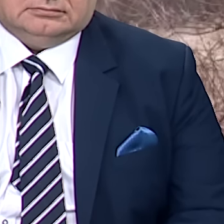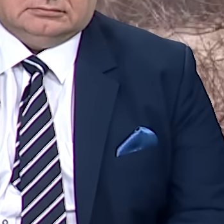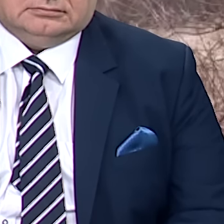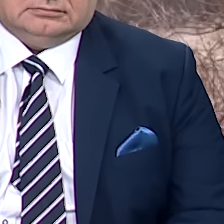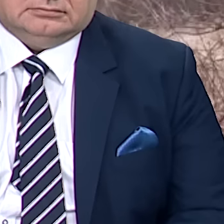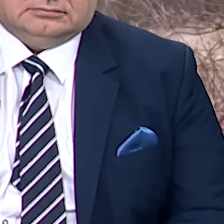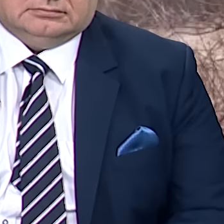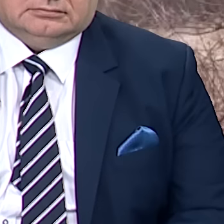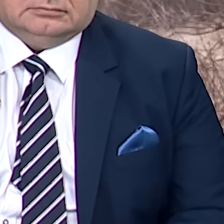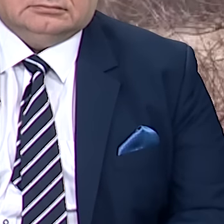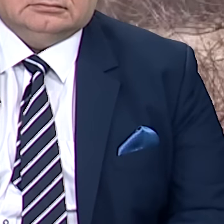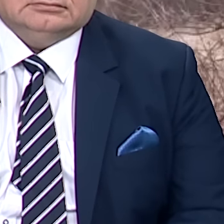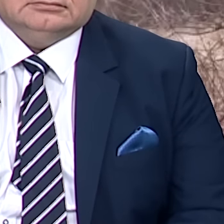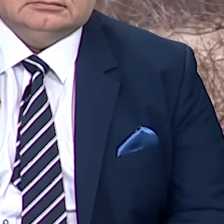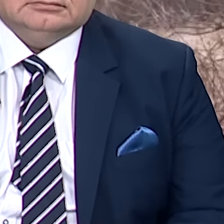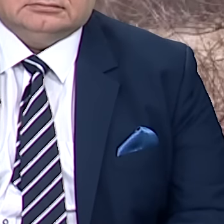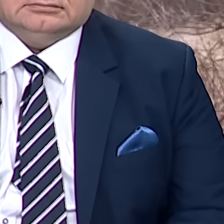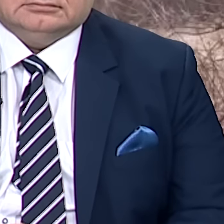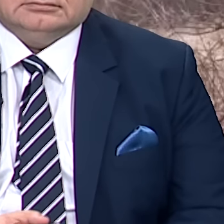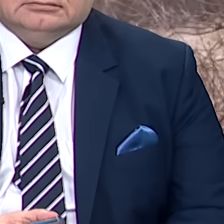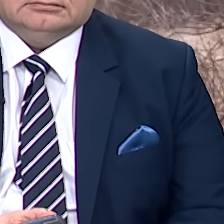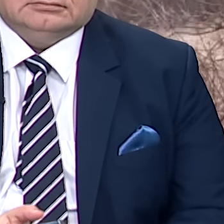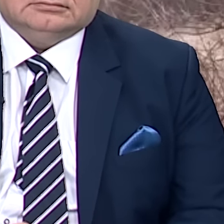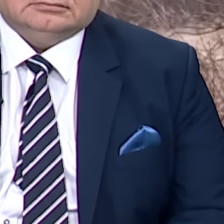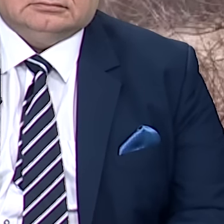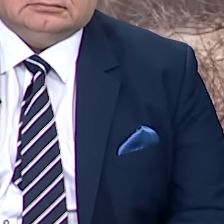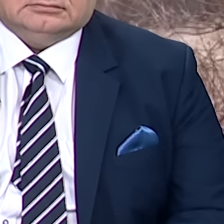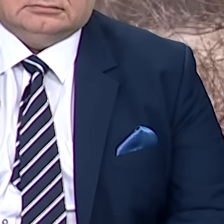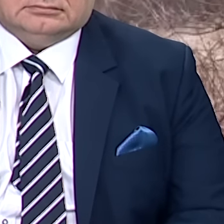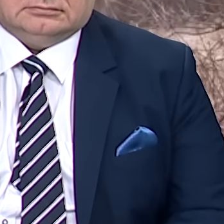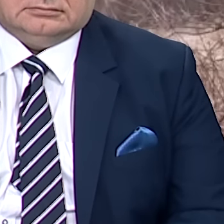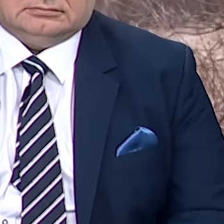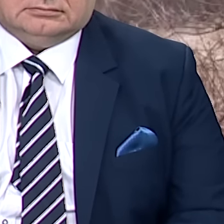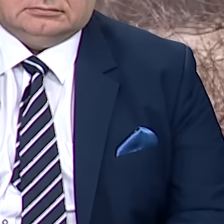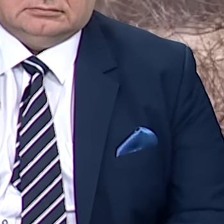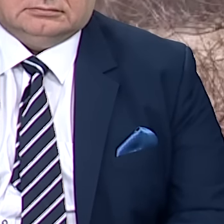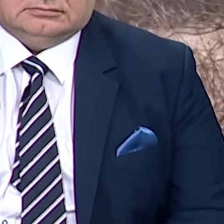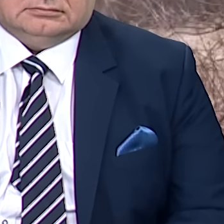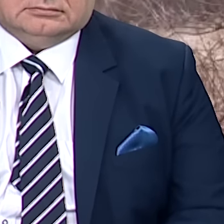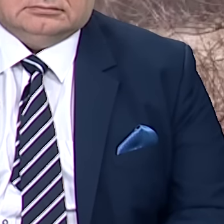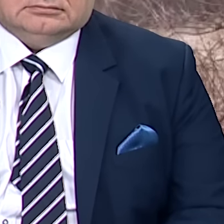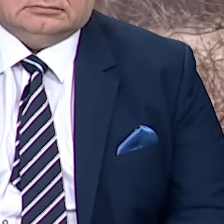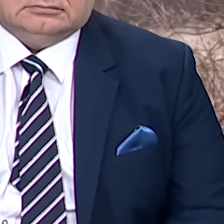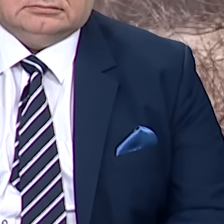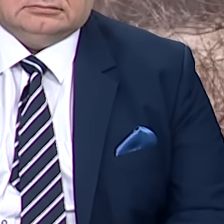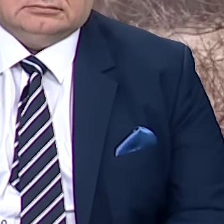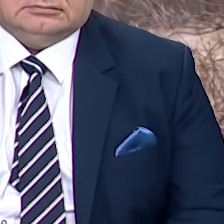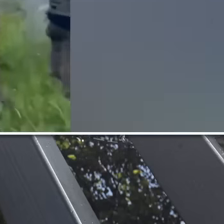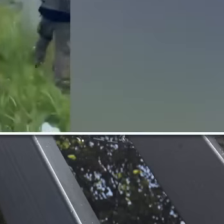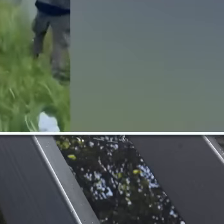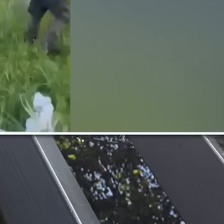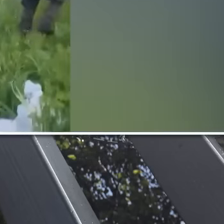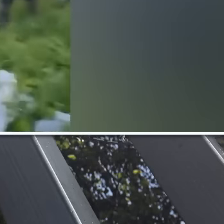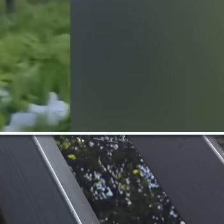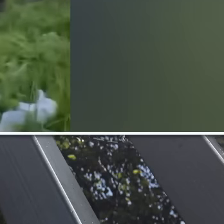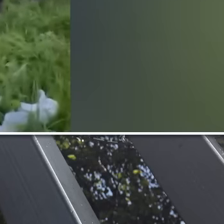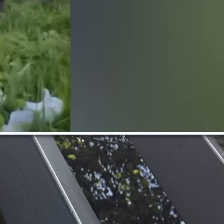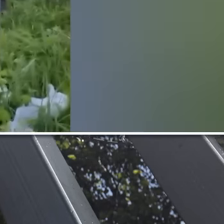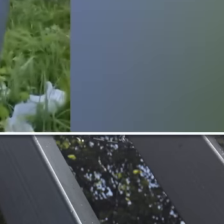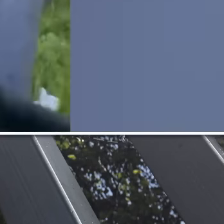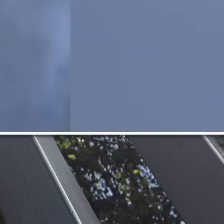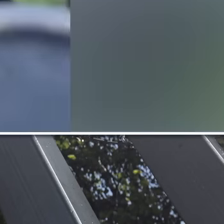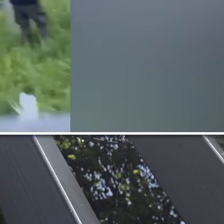wydaje władza, zaczyna być kwestionowany. A czasami może być tak, że władza, w tym wypadku władza platformerska, będzie